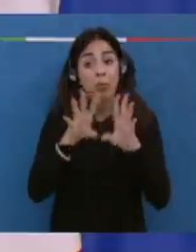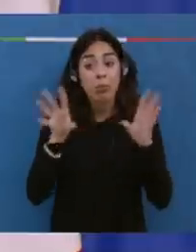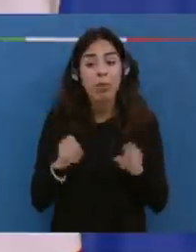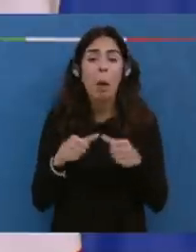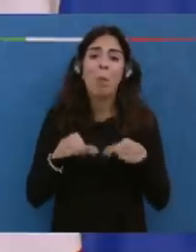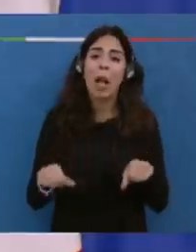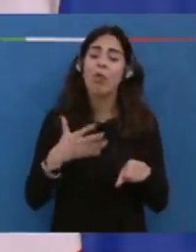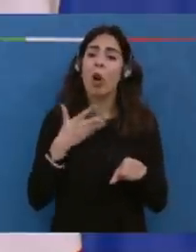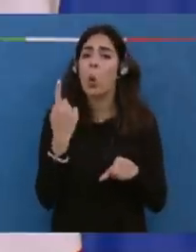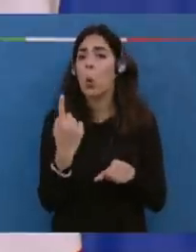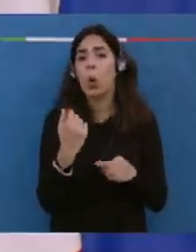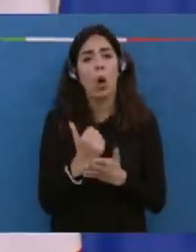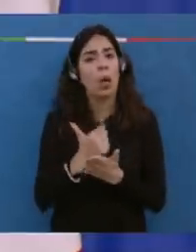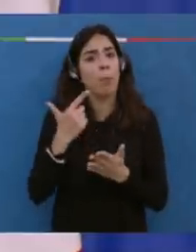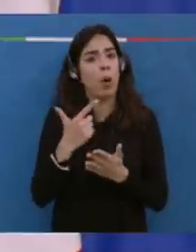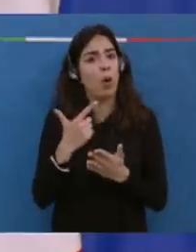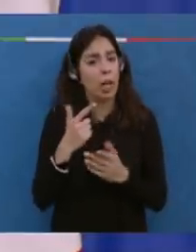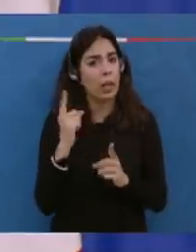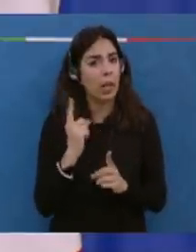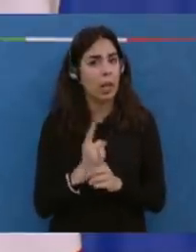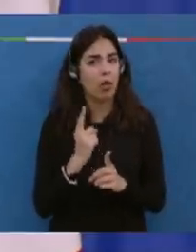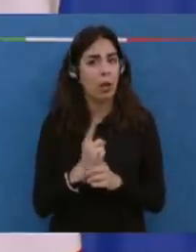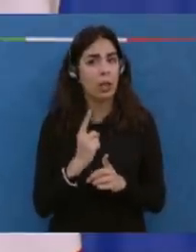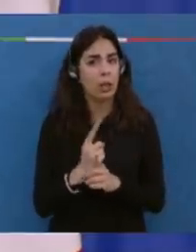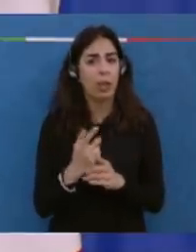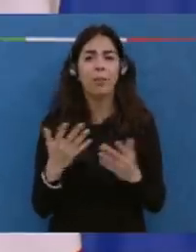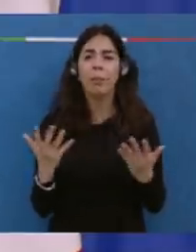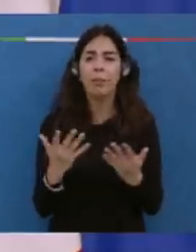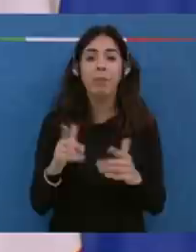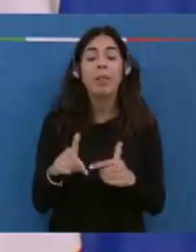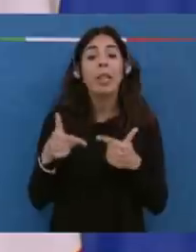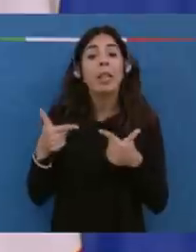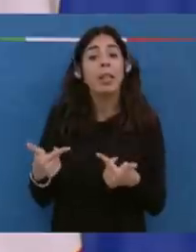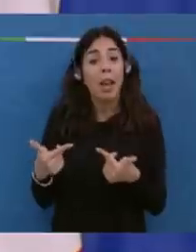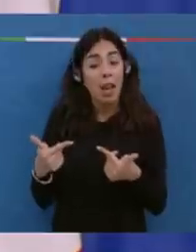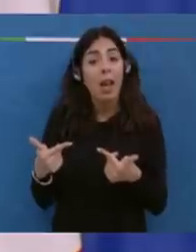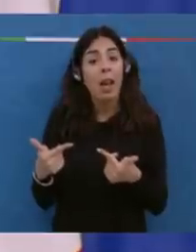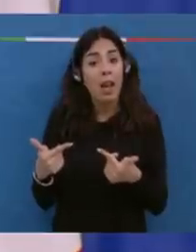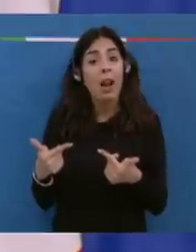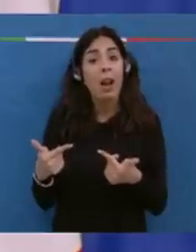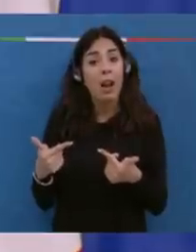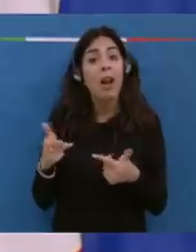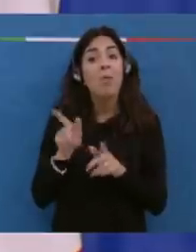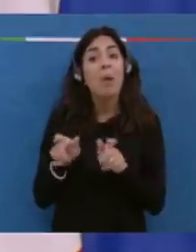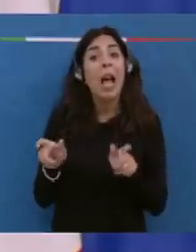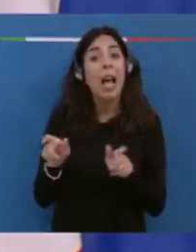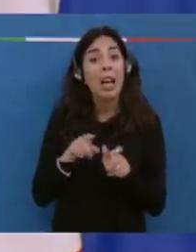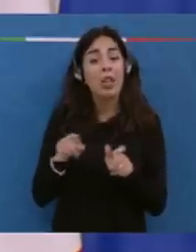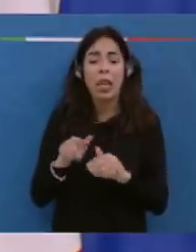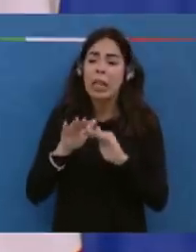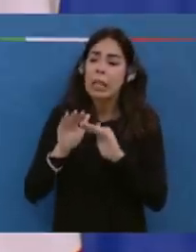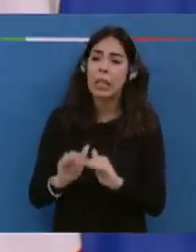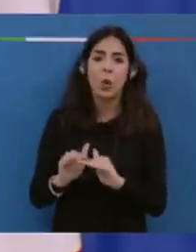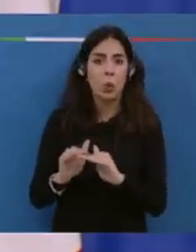la necessità di mettere in sicurezza coloro che poi dovranno come si dice ormai oggi mettere a terra